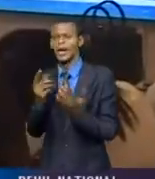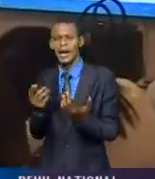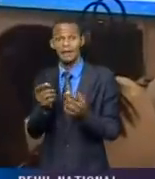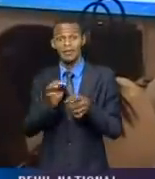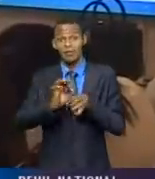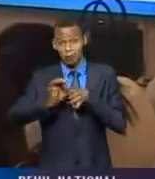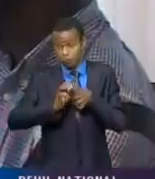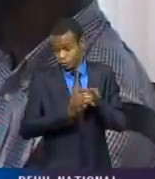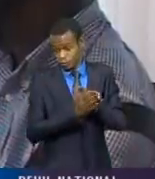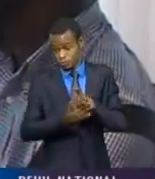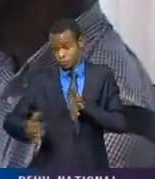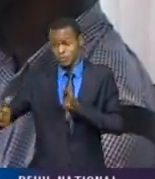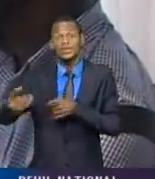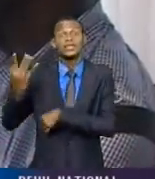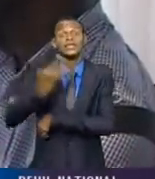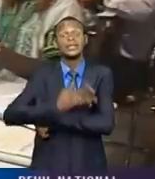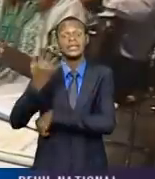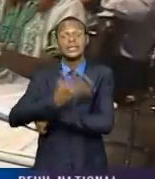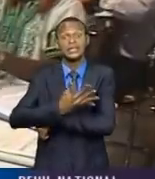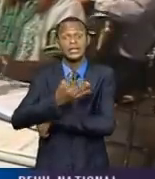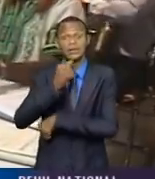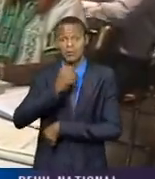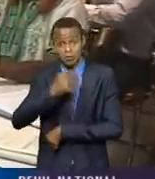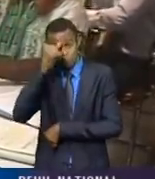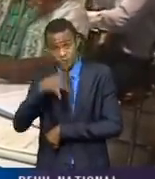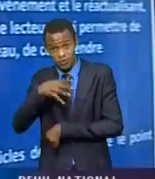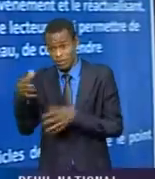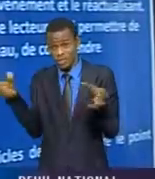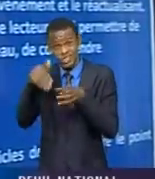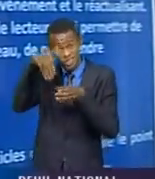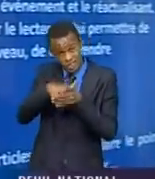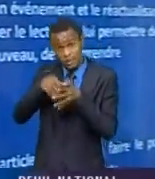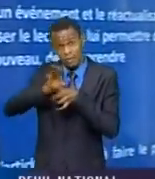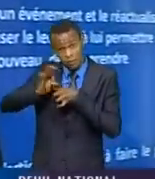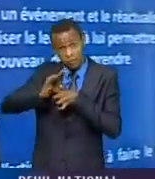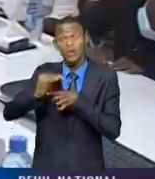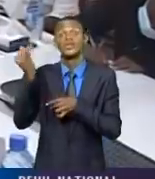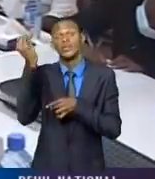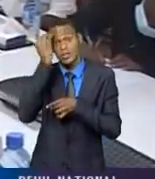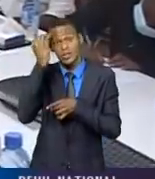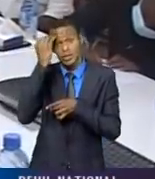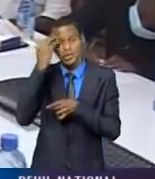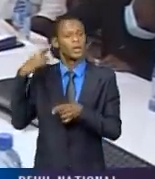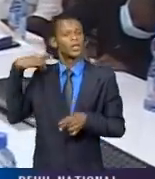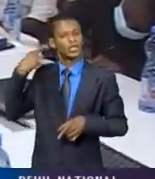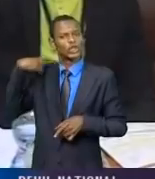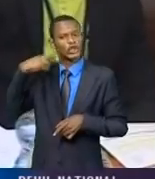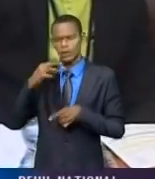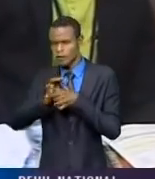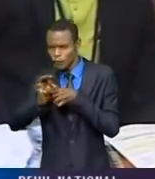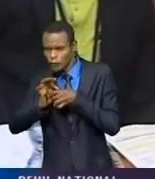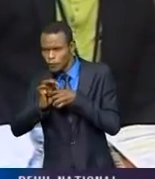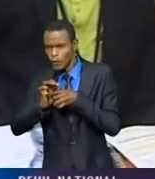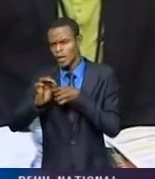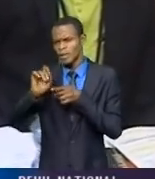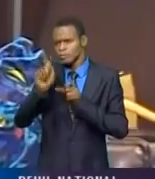femmes et hommes des médias vont accroître leurs capacités essentielles non sur le genre majeur en radio le directeur de la radio de